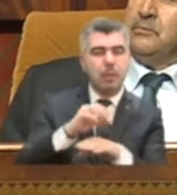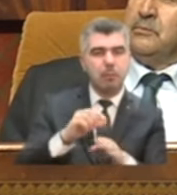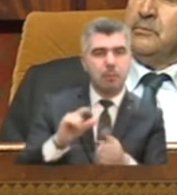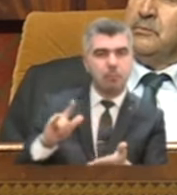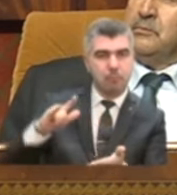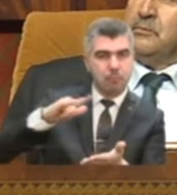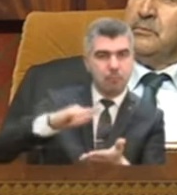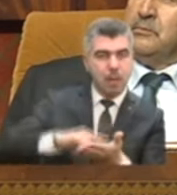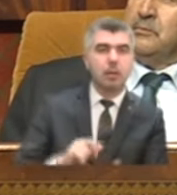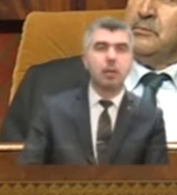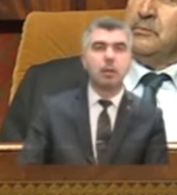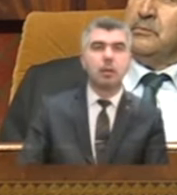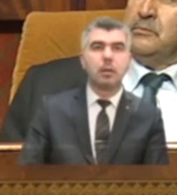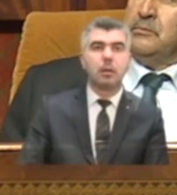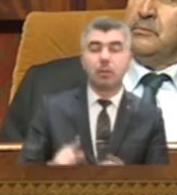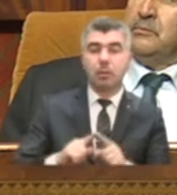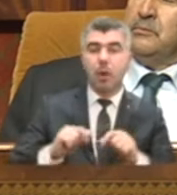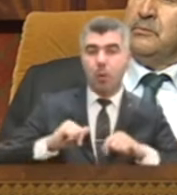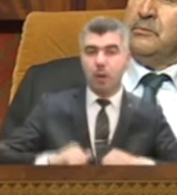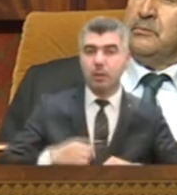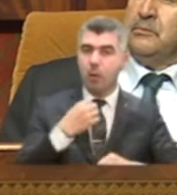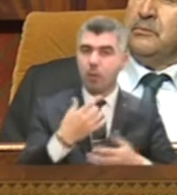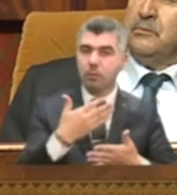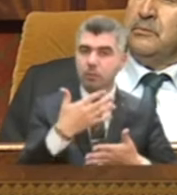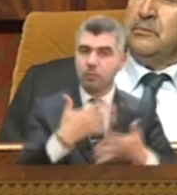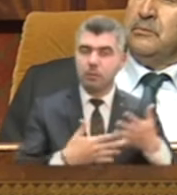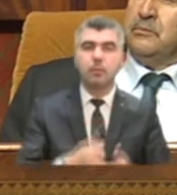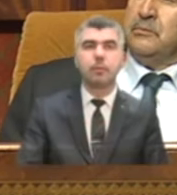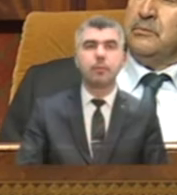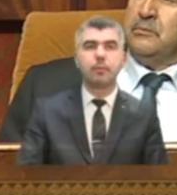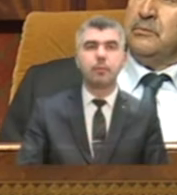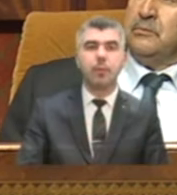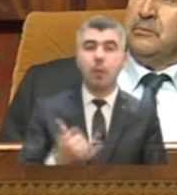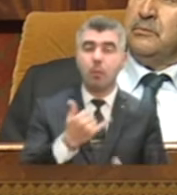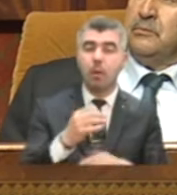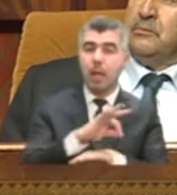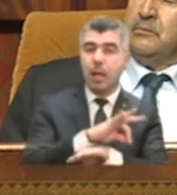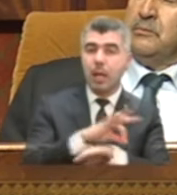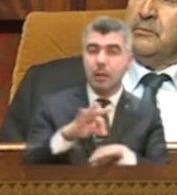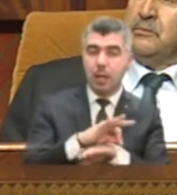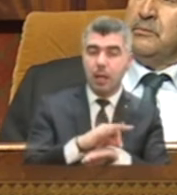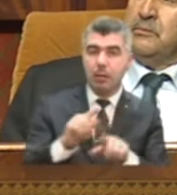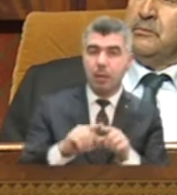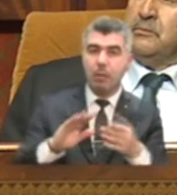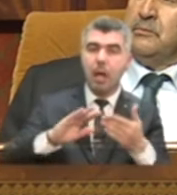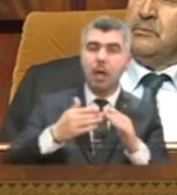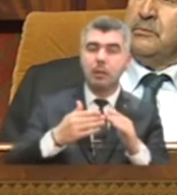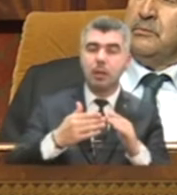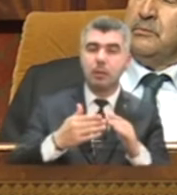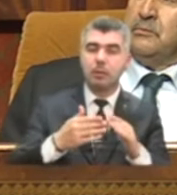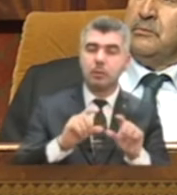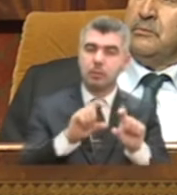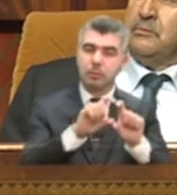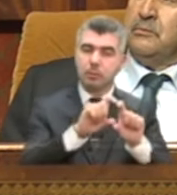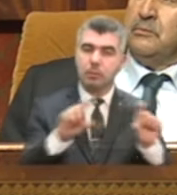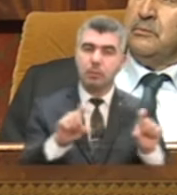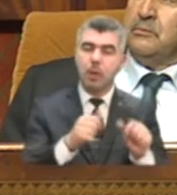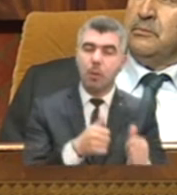وعليه نقترح عليكم السيد الوزير ما يلي: أولا، تزويد الإدارة المعنية بمنصة رخص إبداء الرأي